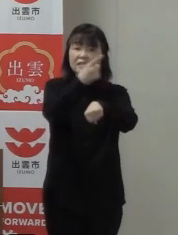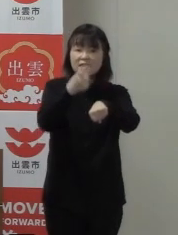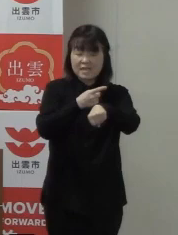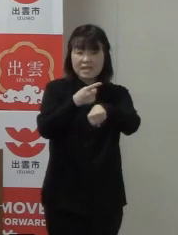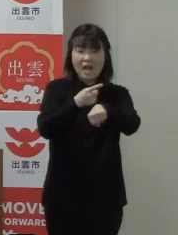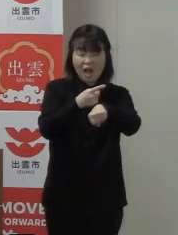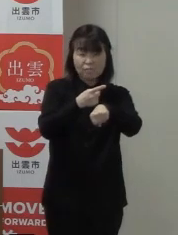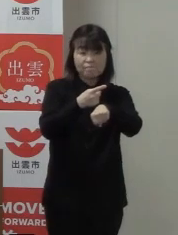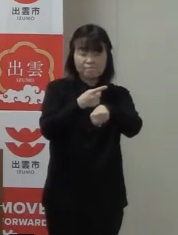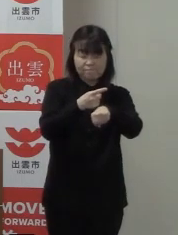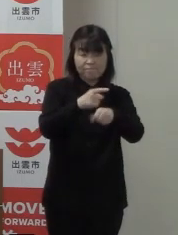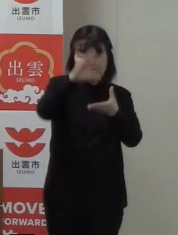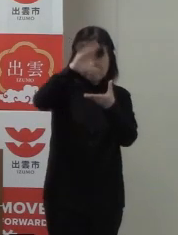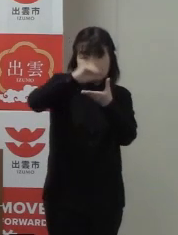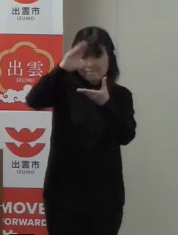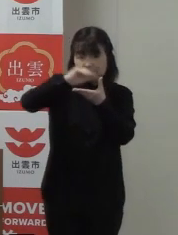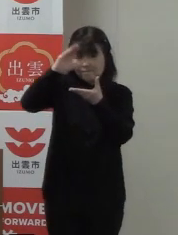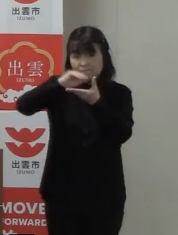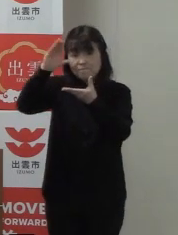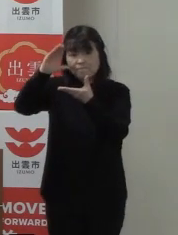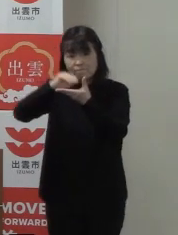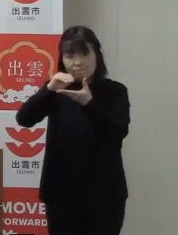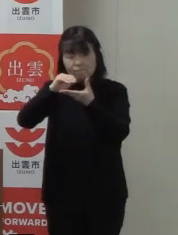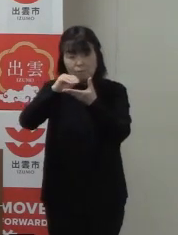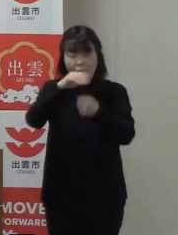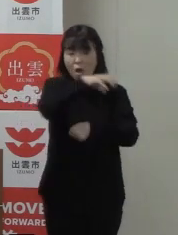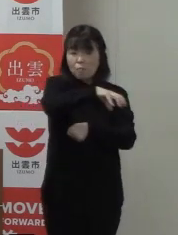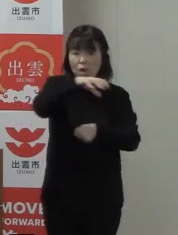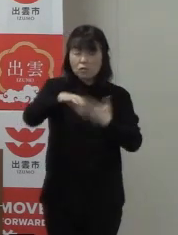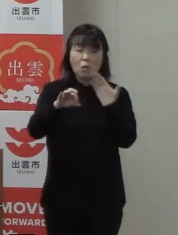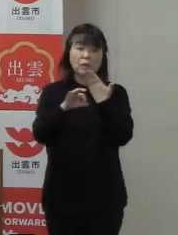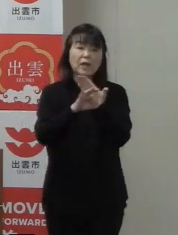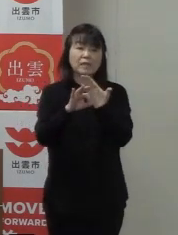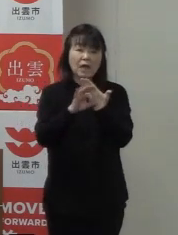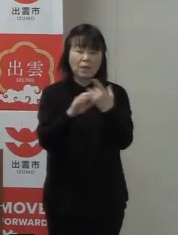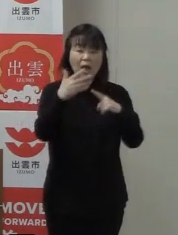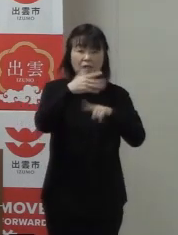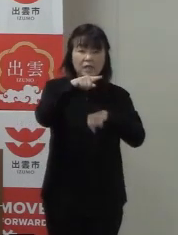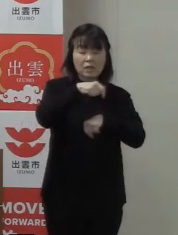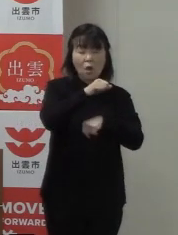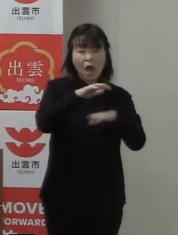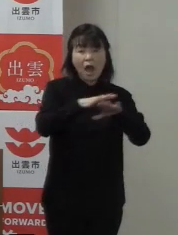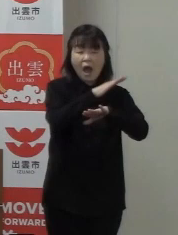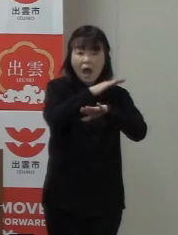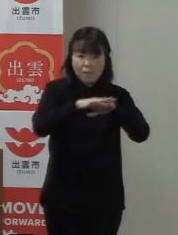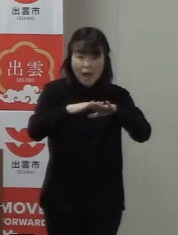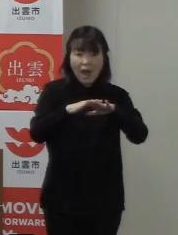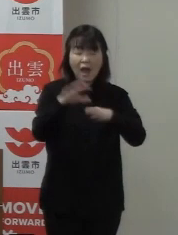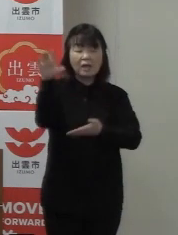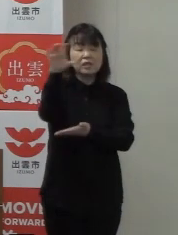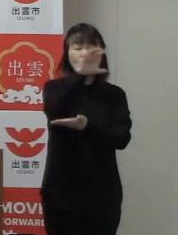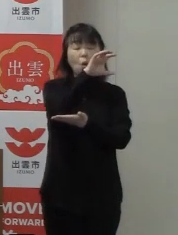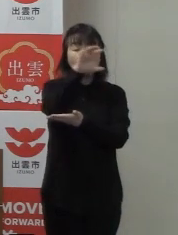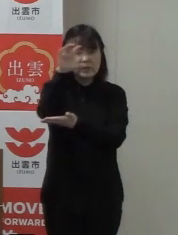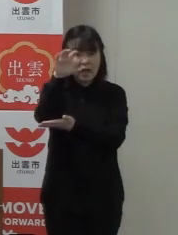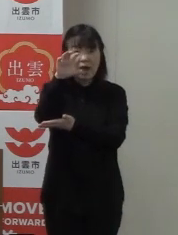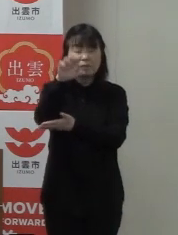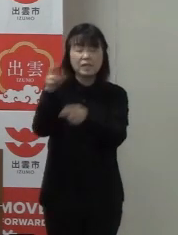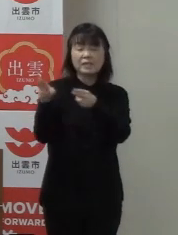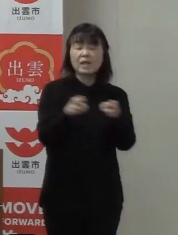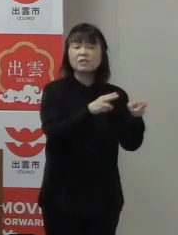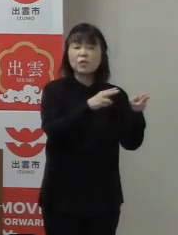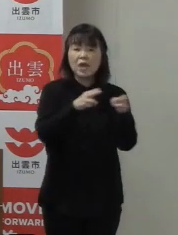して、その場所は例えば稲佐の浜であったりとか日の岬の灯台、また竹影